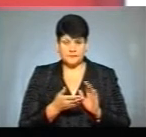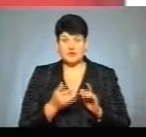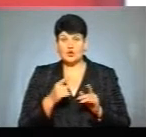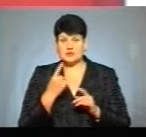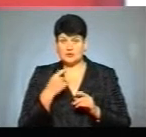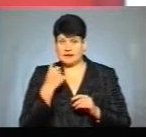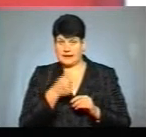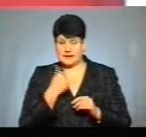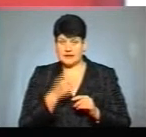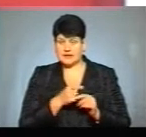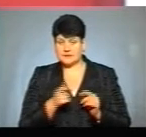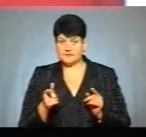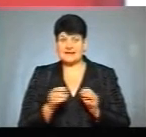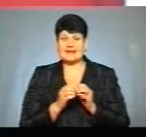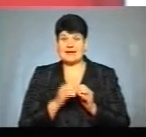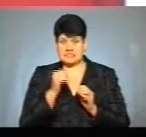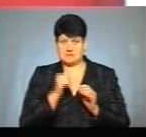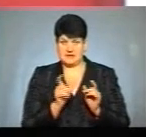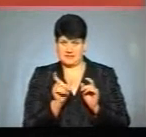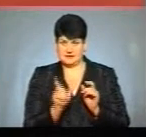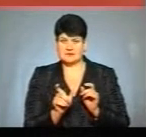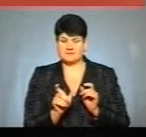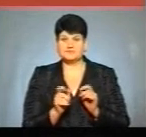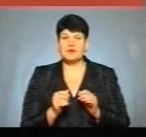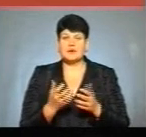рік, за 10 місяців, беремо статистику,